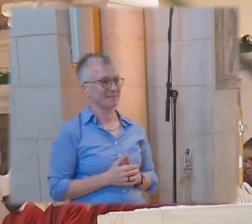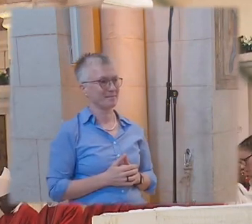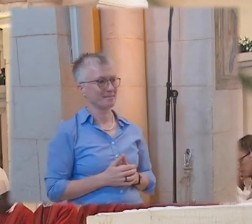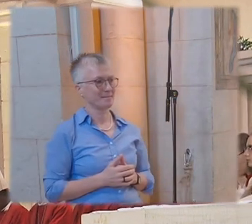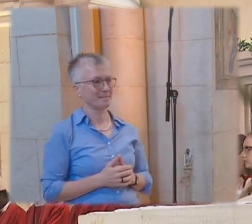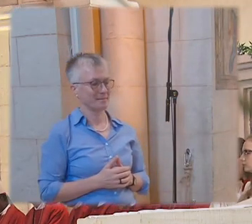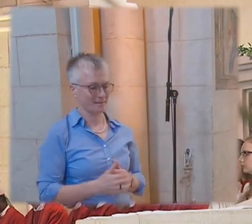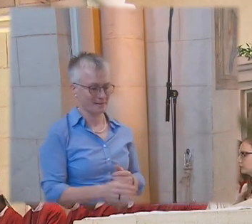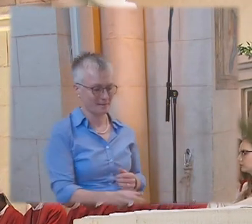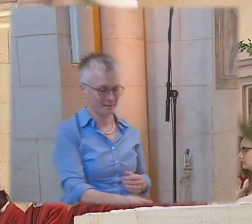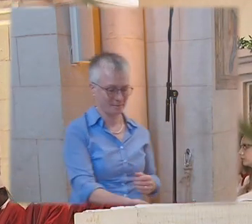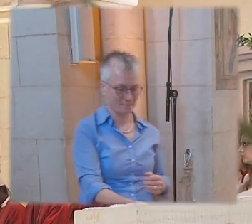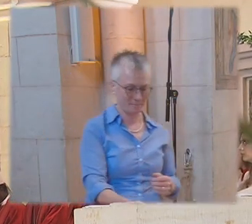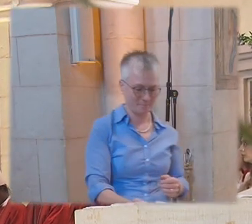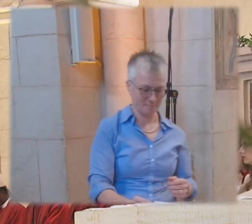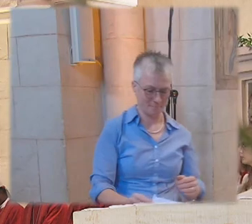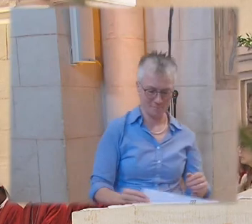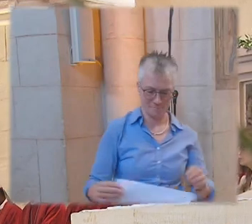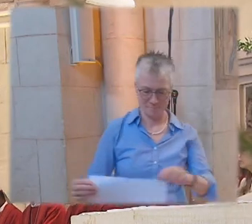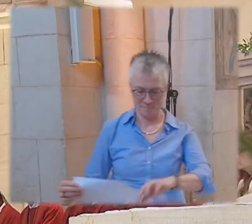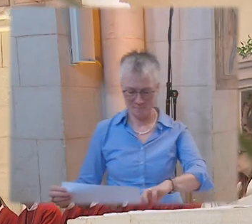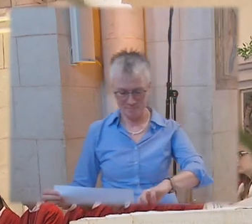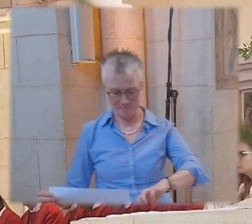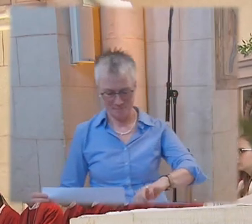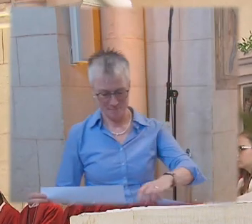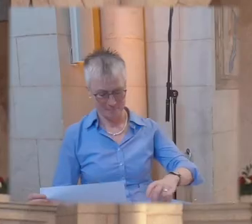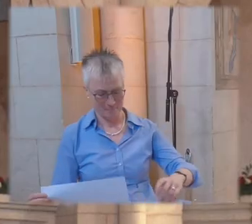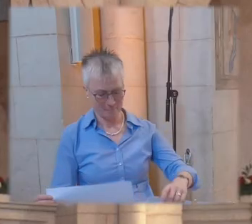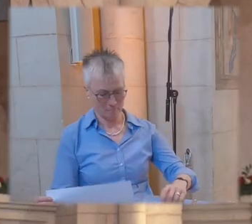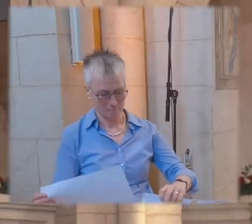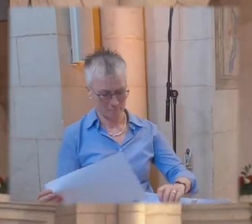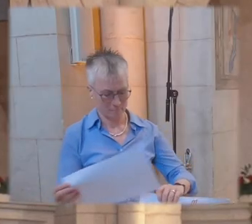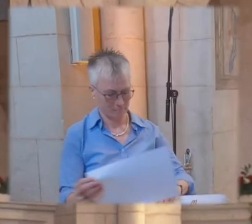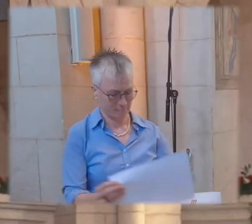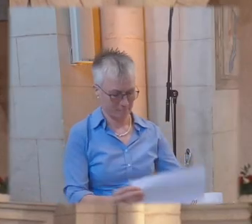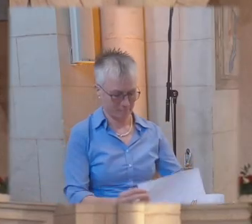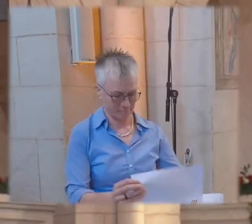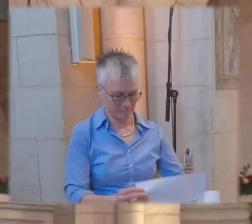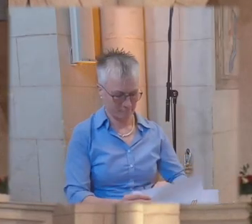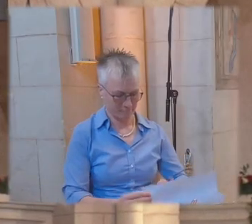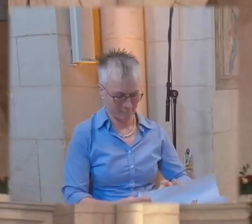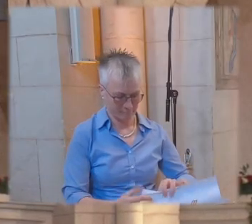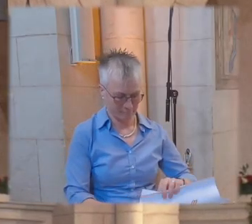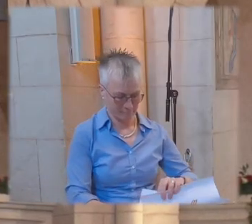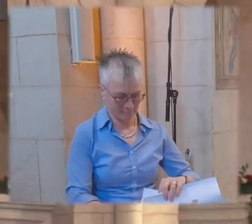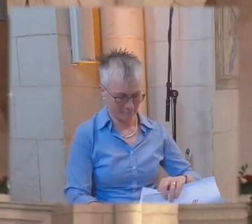Und jeder Mund bekennt, Jesus Christus ist der Herr zur Ehre Gottes des Vaters.